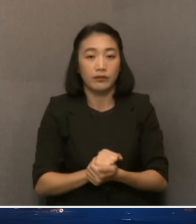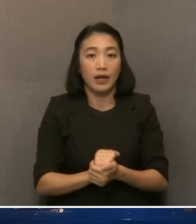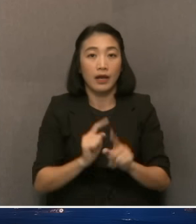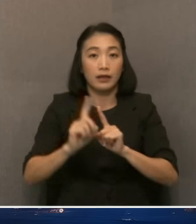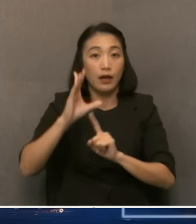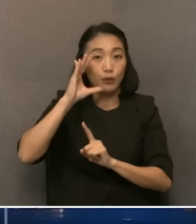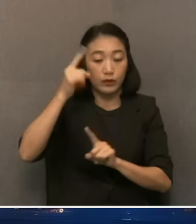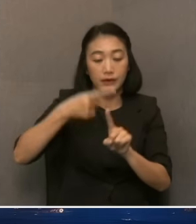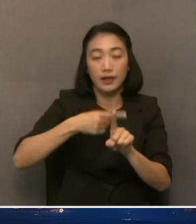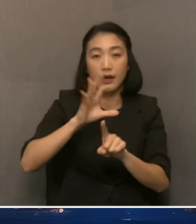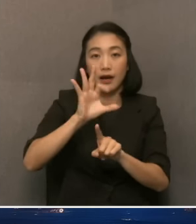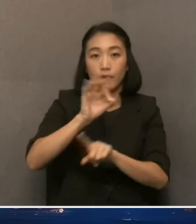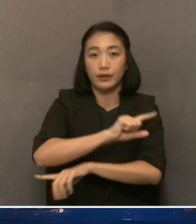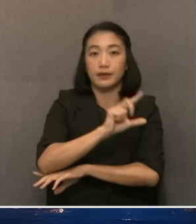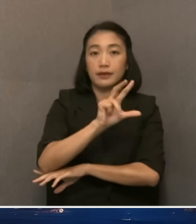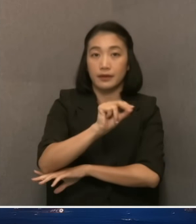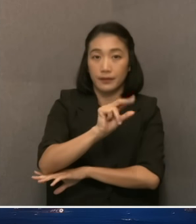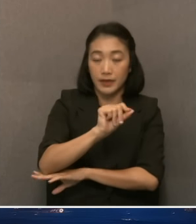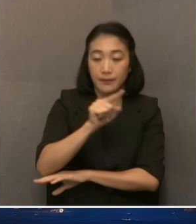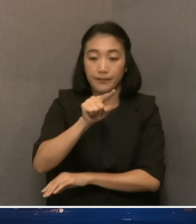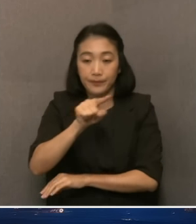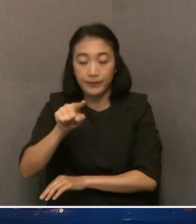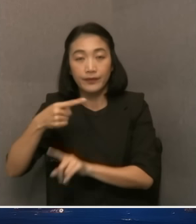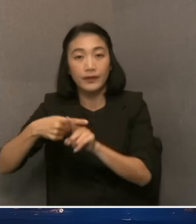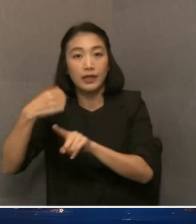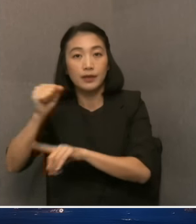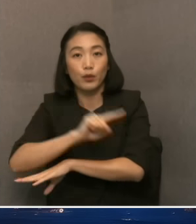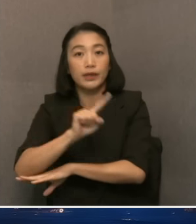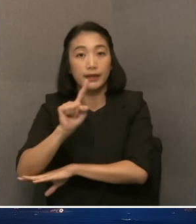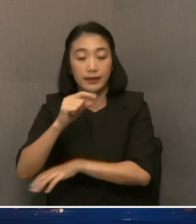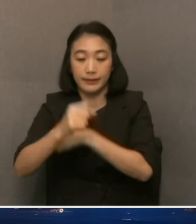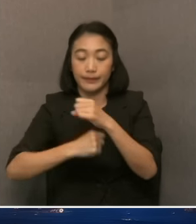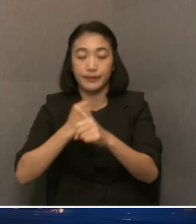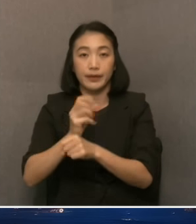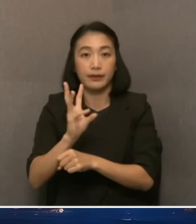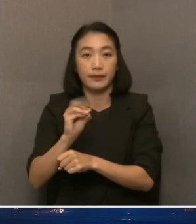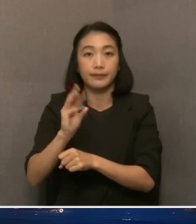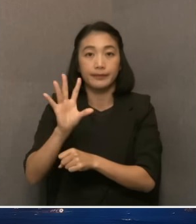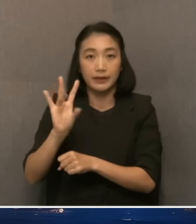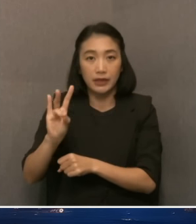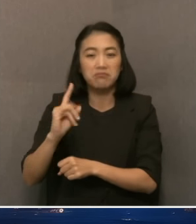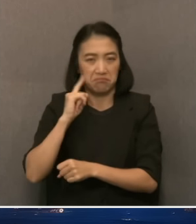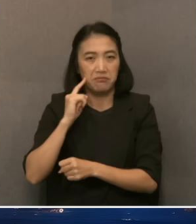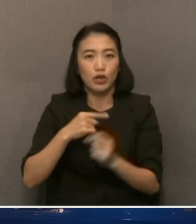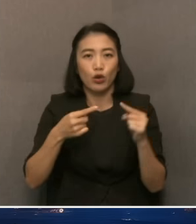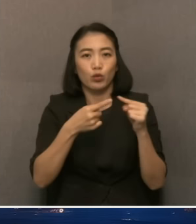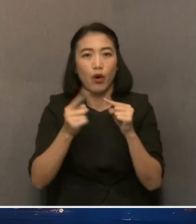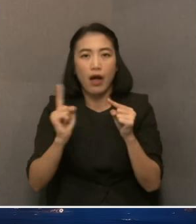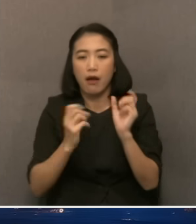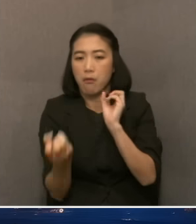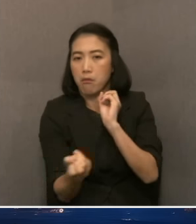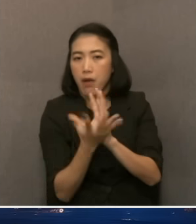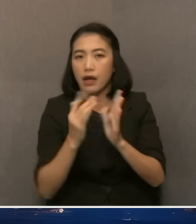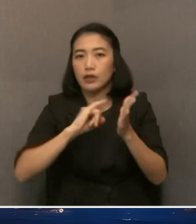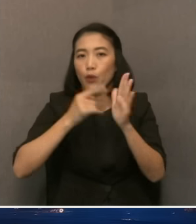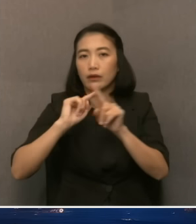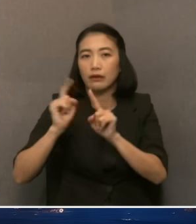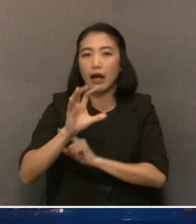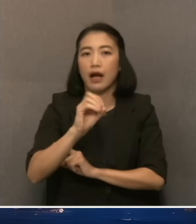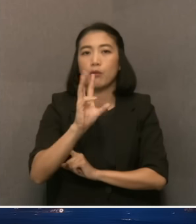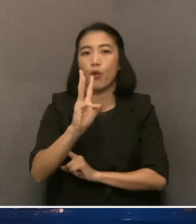กันยายนจนถึงวันที่ 1ตุลาคม 2567นี้จะส่งผลกระทบเพิ่มขึ้นในพื้นที่ 56จังหวัดอย่าง